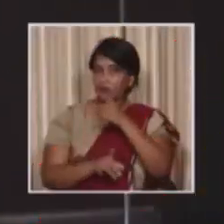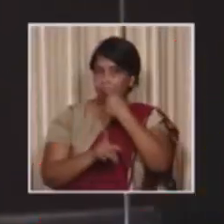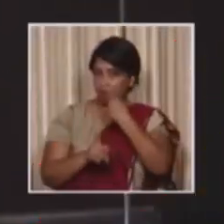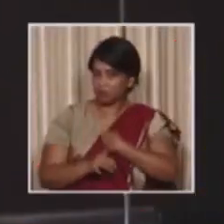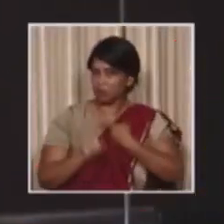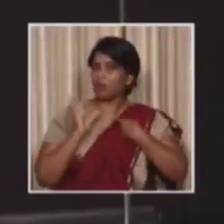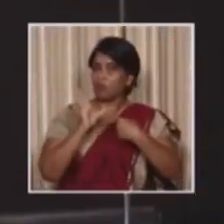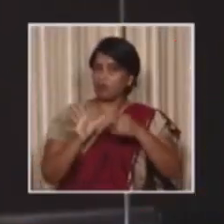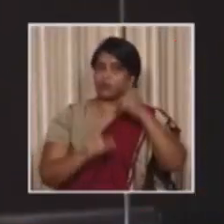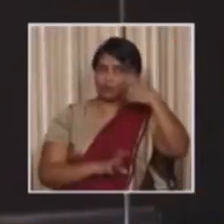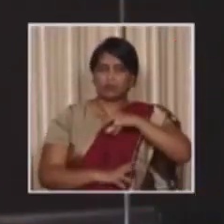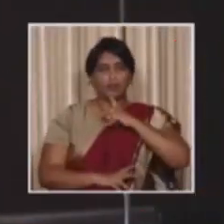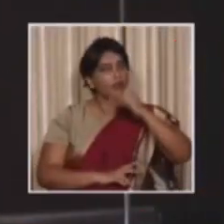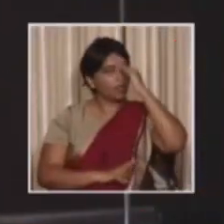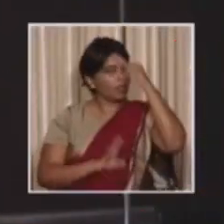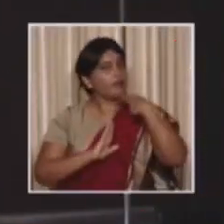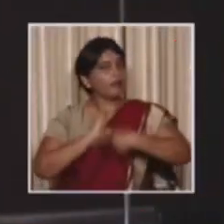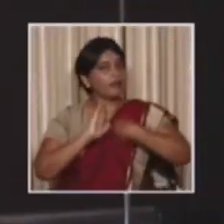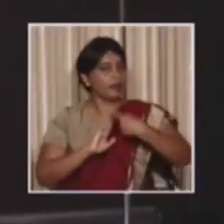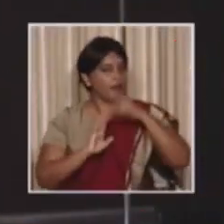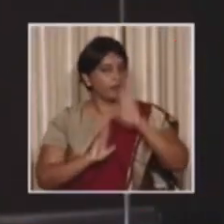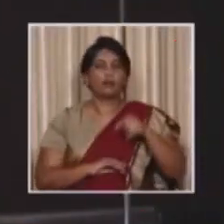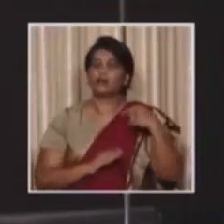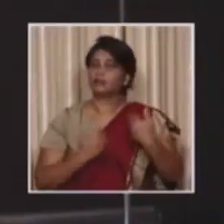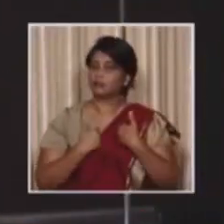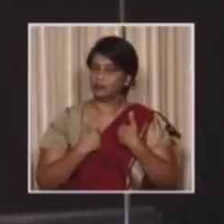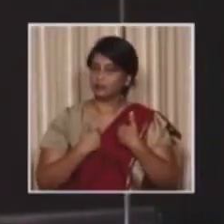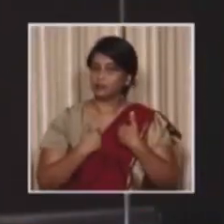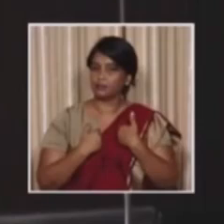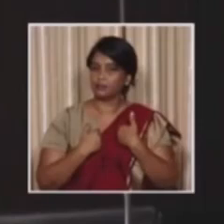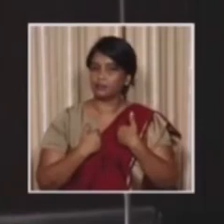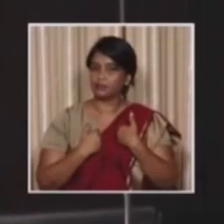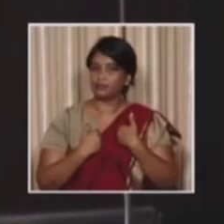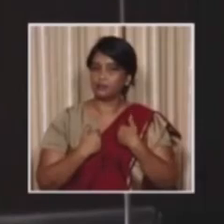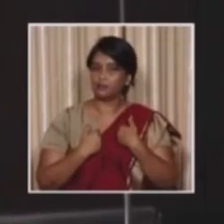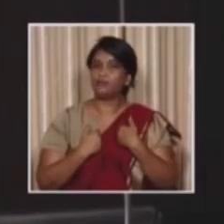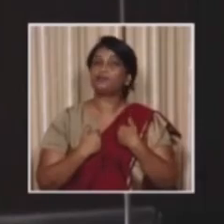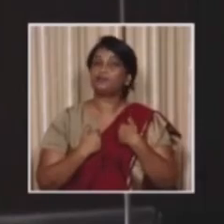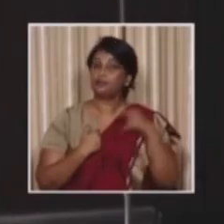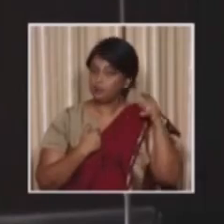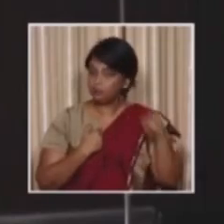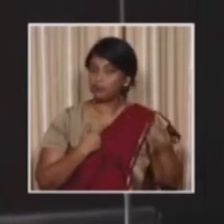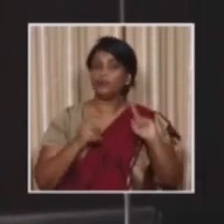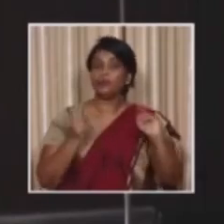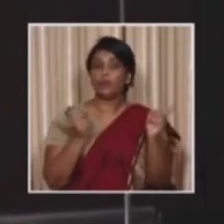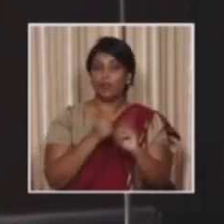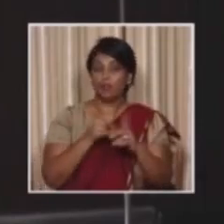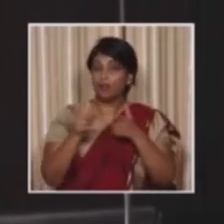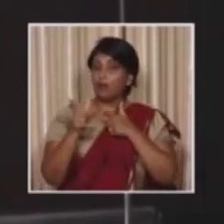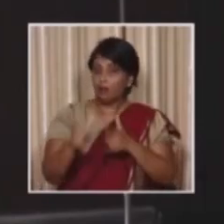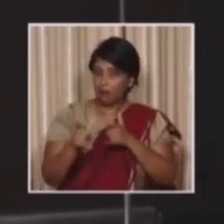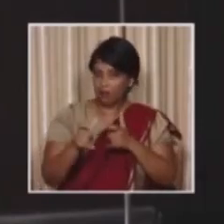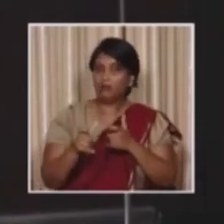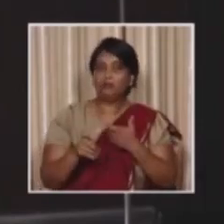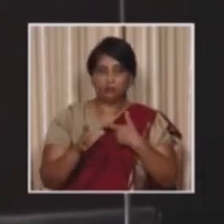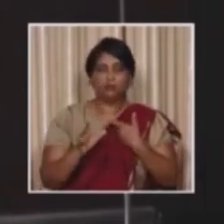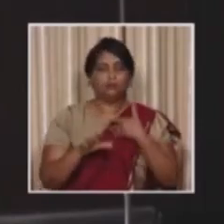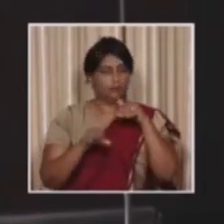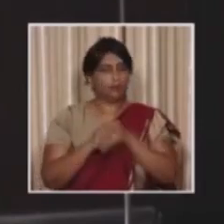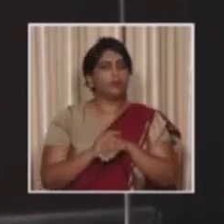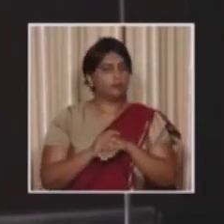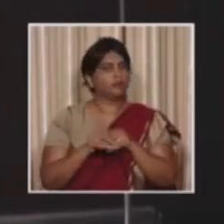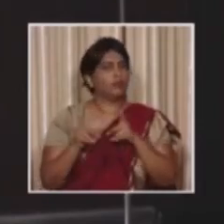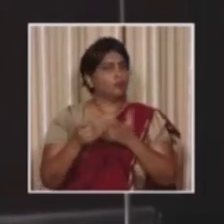இதேவேளை இனிவரும் சந்ததியினரிடம் ஆயுதங்களை திணிக்க வேண்டாம், யுத்தத்தின் பின்னசர் நடைந்தவர்களுக்கு என்ன நடந்தது என யாழ்